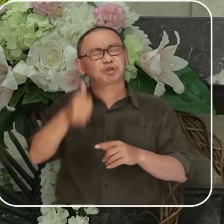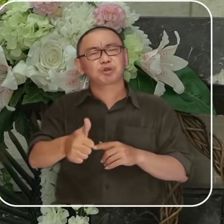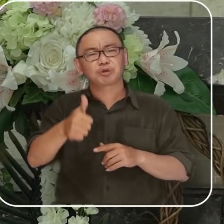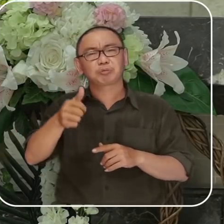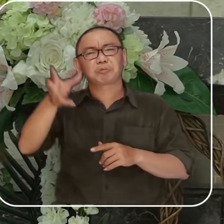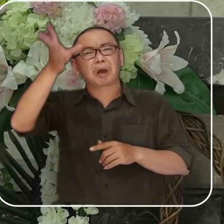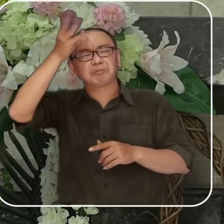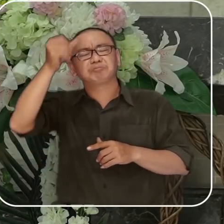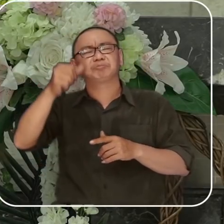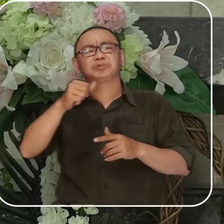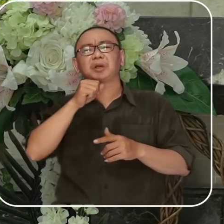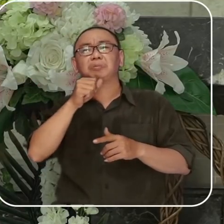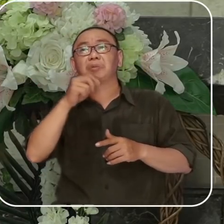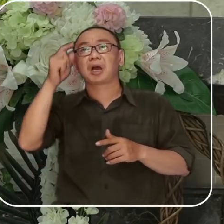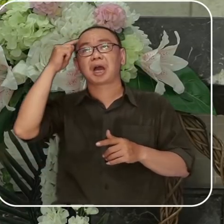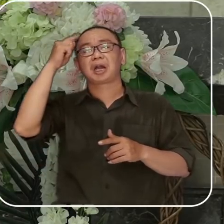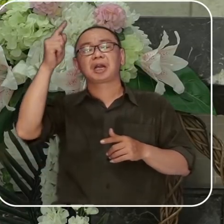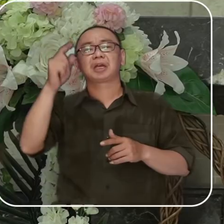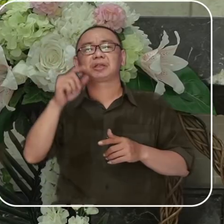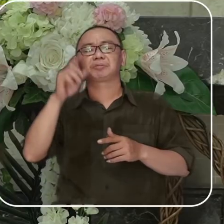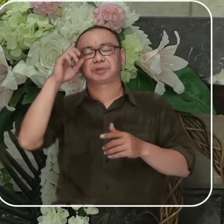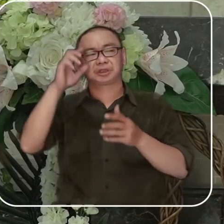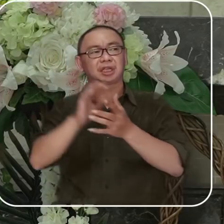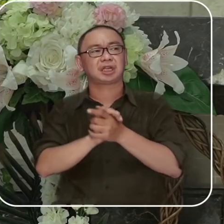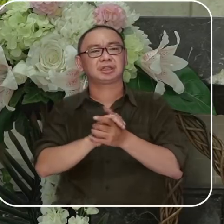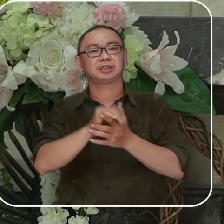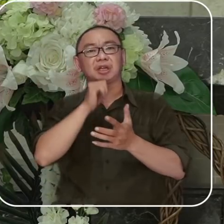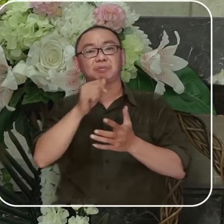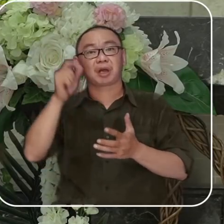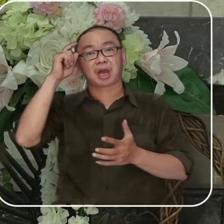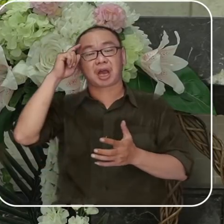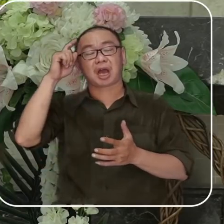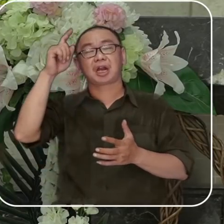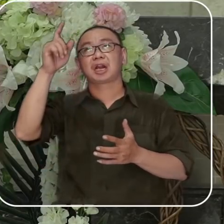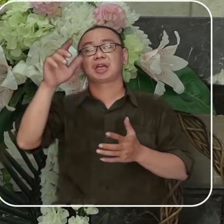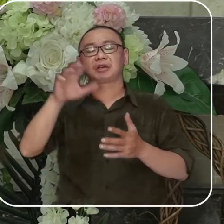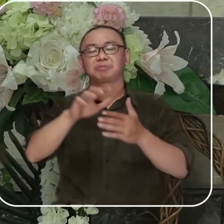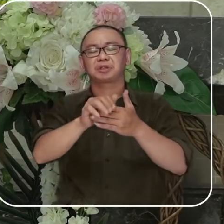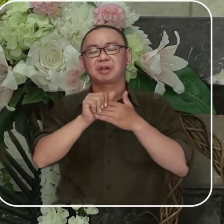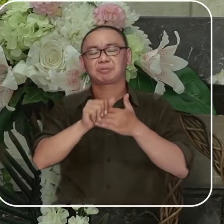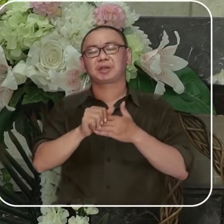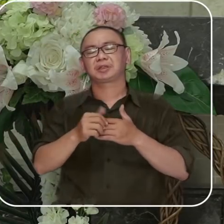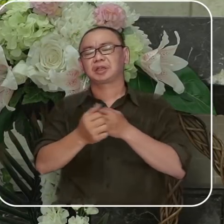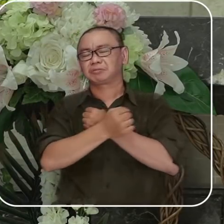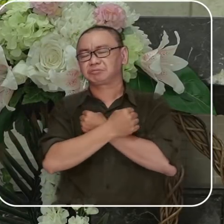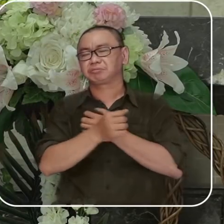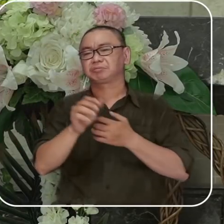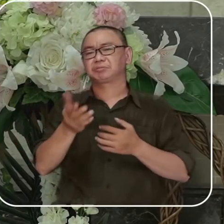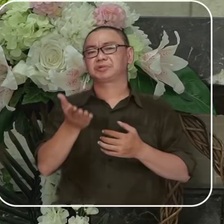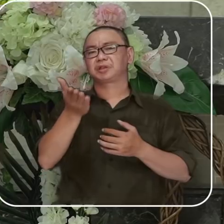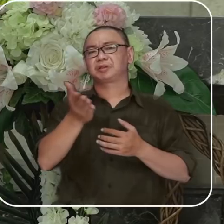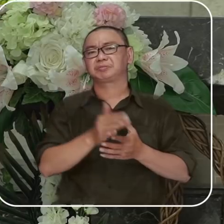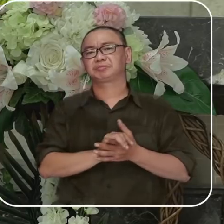mengerti siapa Allah yang dipercayainya. Siapa Allah yang menyelamatkan dia. Siapa Allah